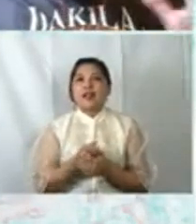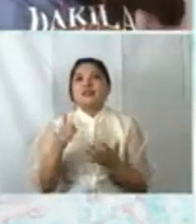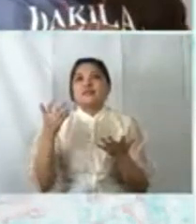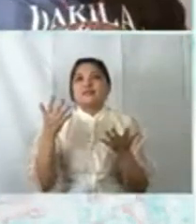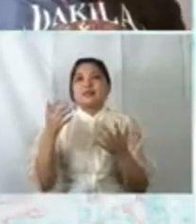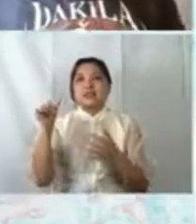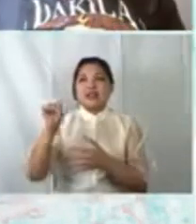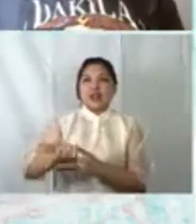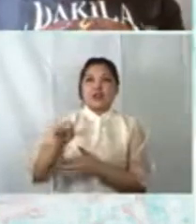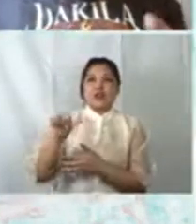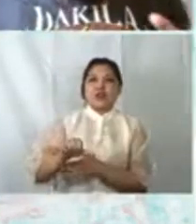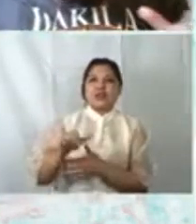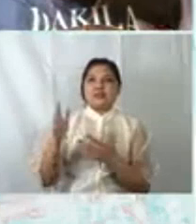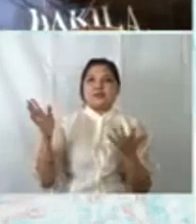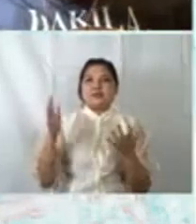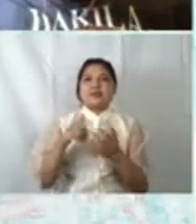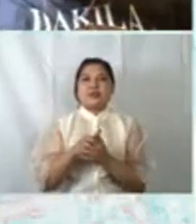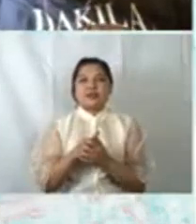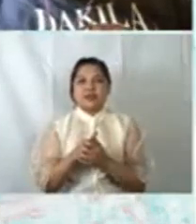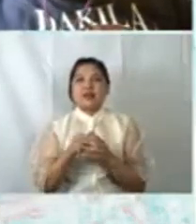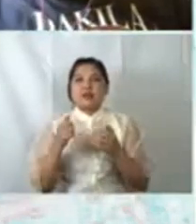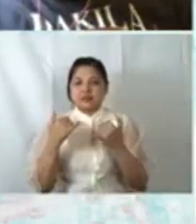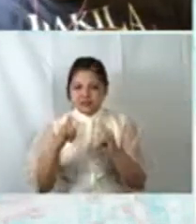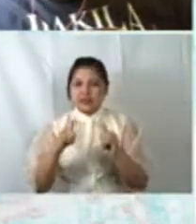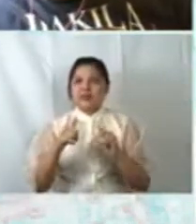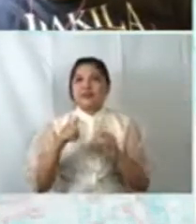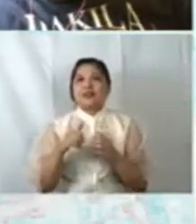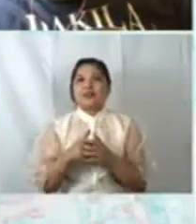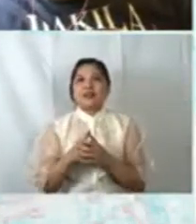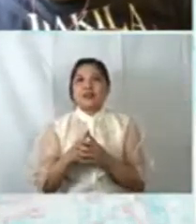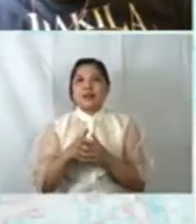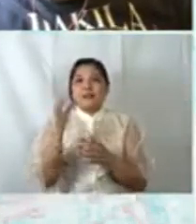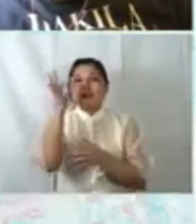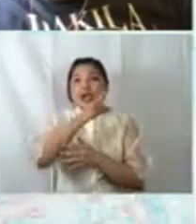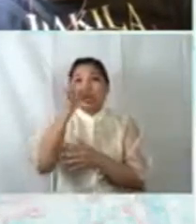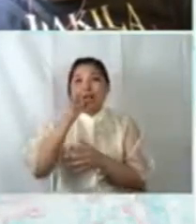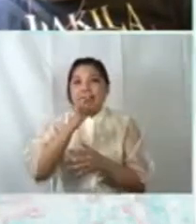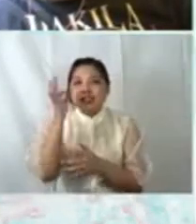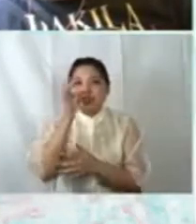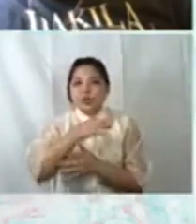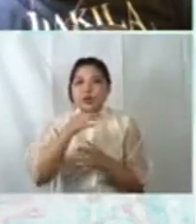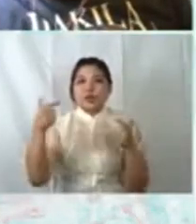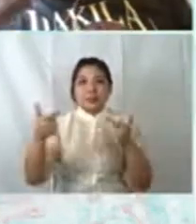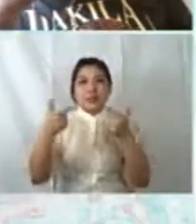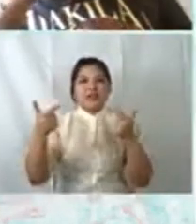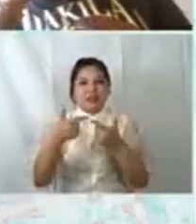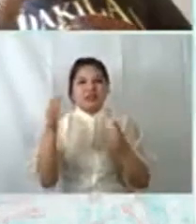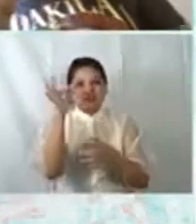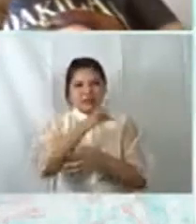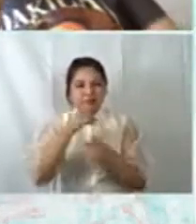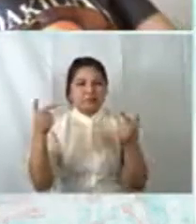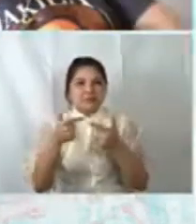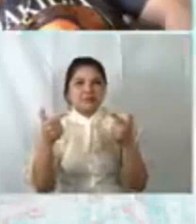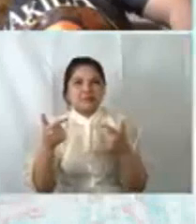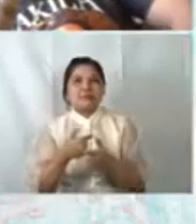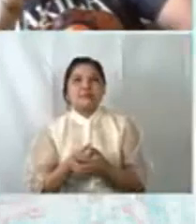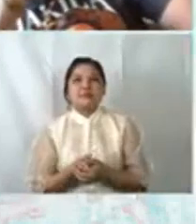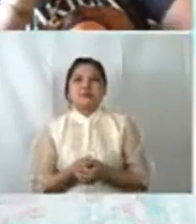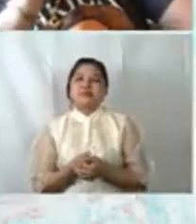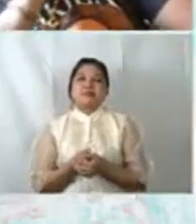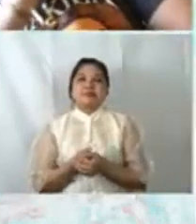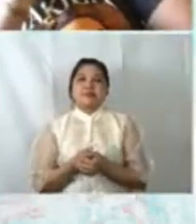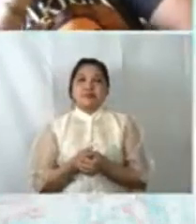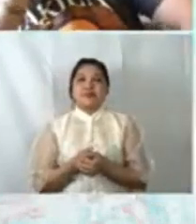walang kalaban-laban. Lumaban pa rin sila kahit na peke lamang yung labanan. Ano? Kahit na peke lamang yung labanan.